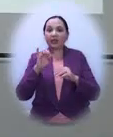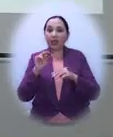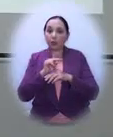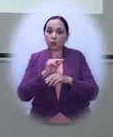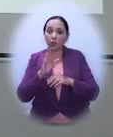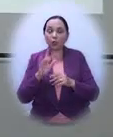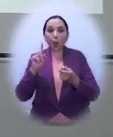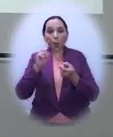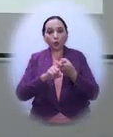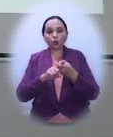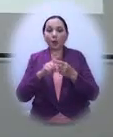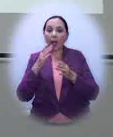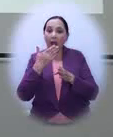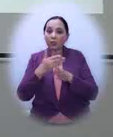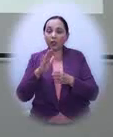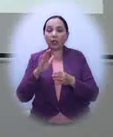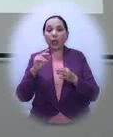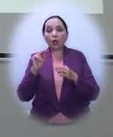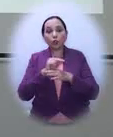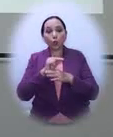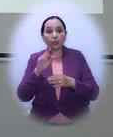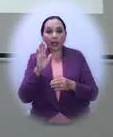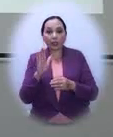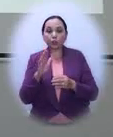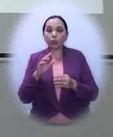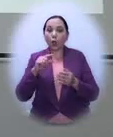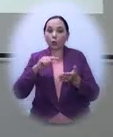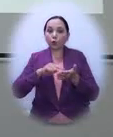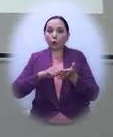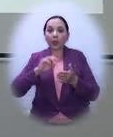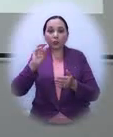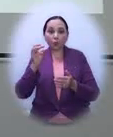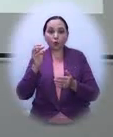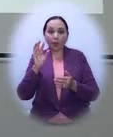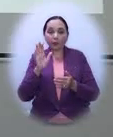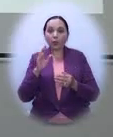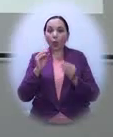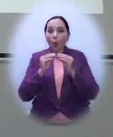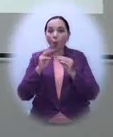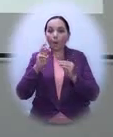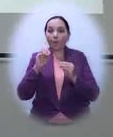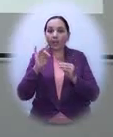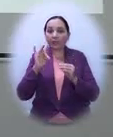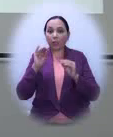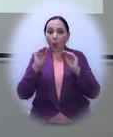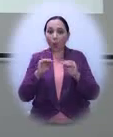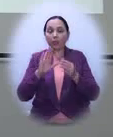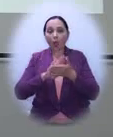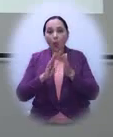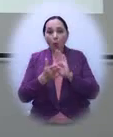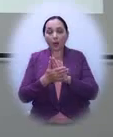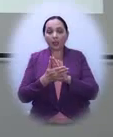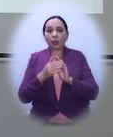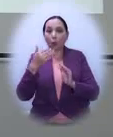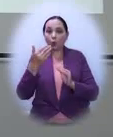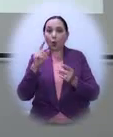Termosozlagich qo'shib ajralishi sozlagichini tugmasi burab turib 10 metrga qo'yilgan holatda